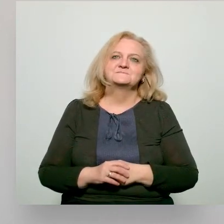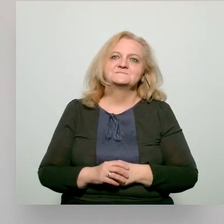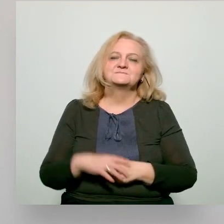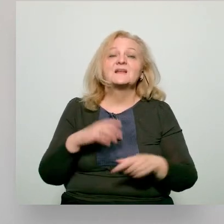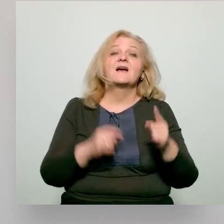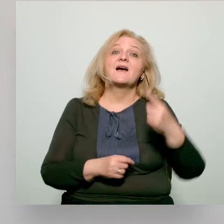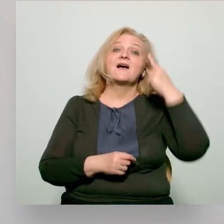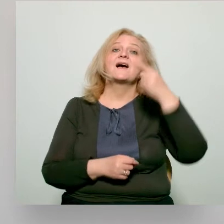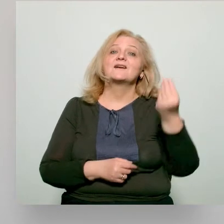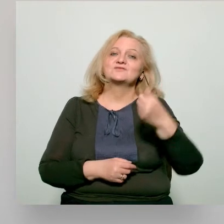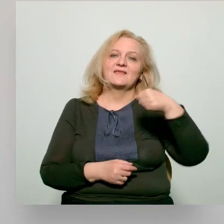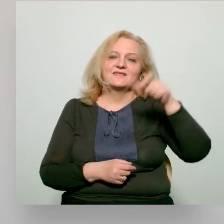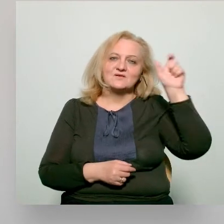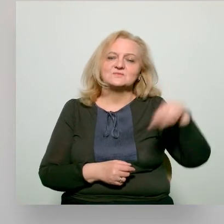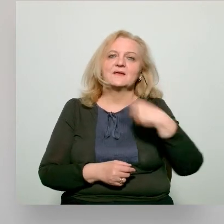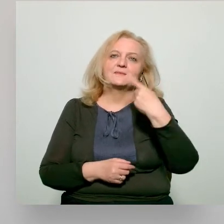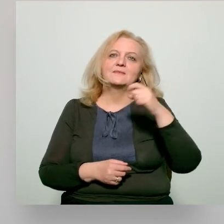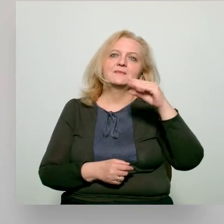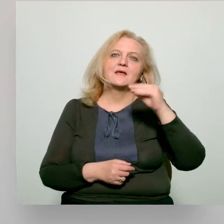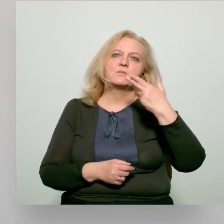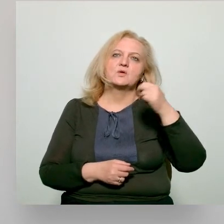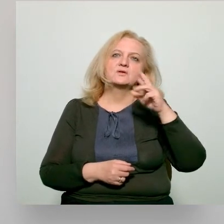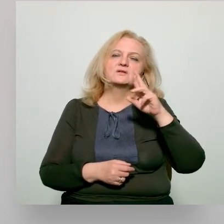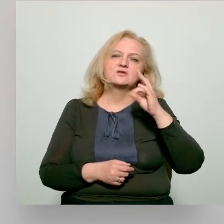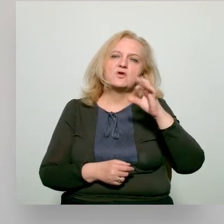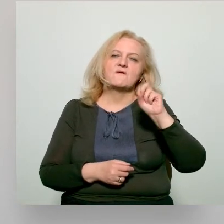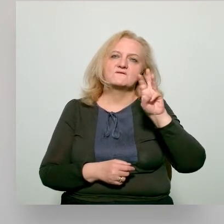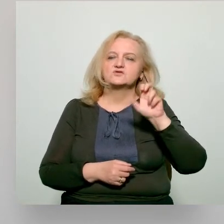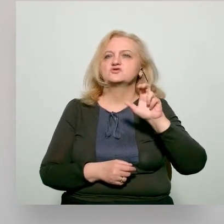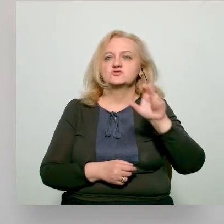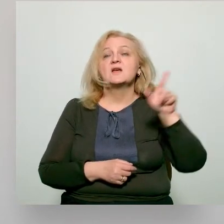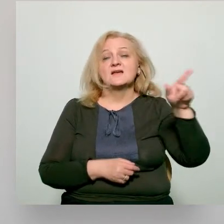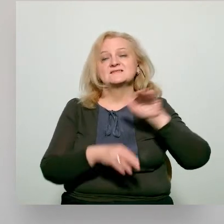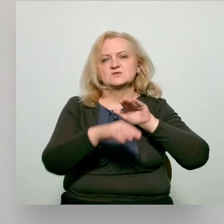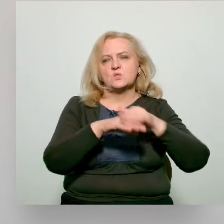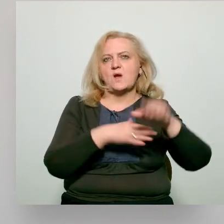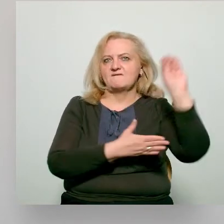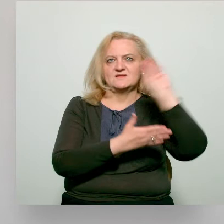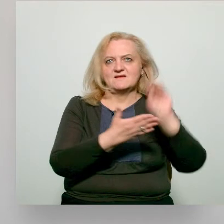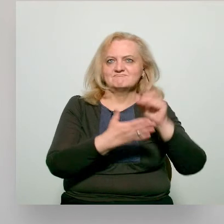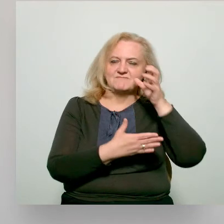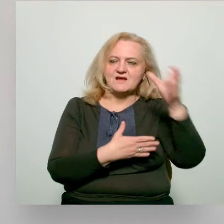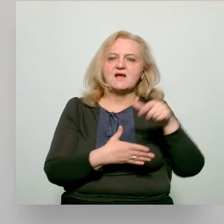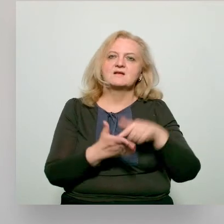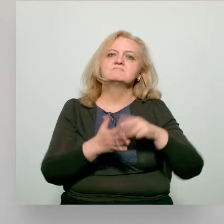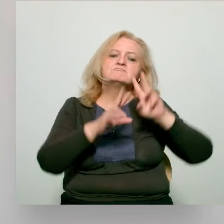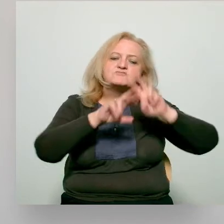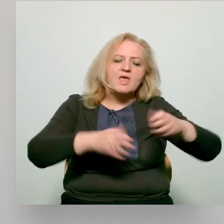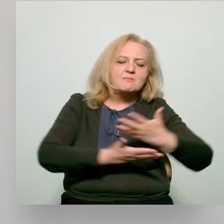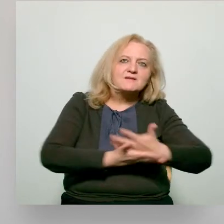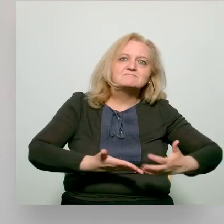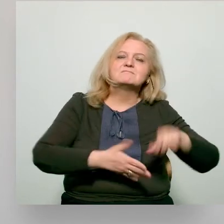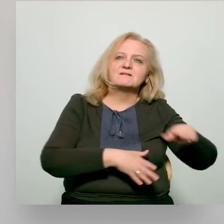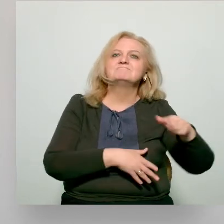Demontowicza, jeden z wybitnych współczesnych pisarzy, wszyscy go lubimy, jest archeologiem z wykształcenia